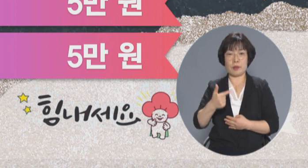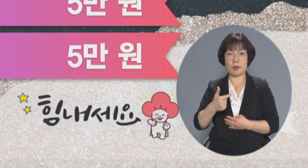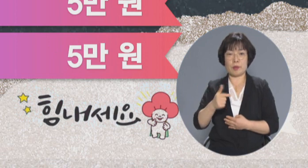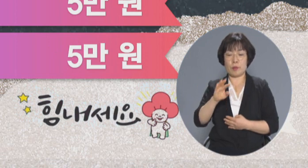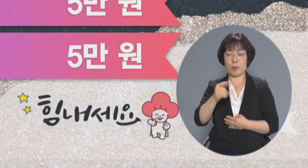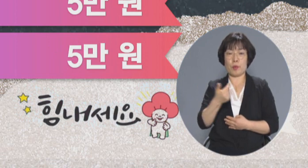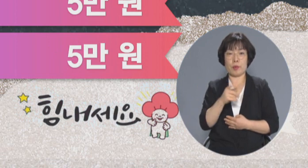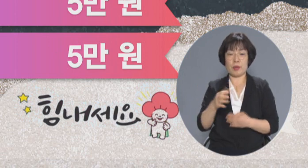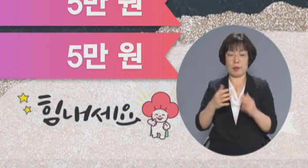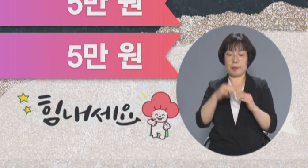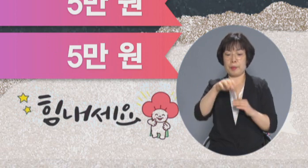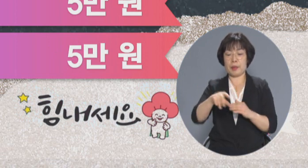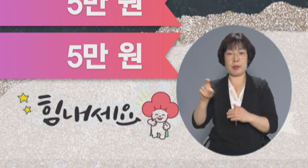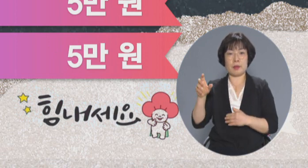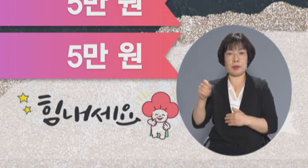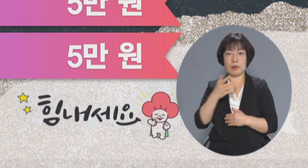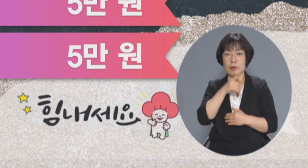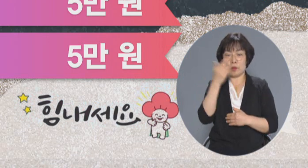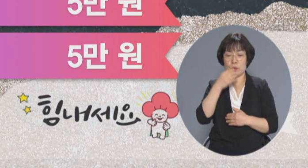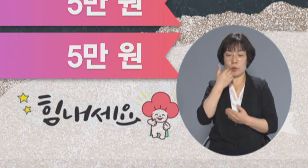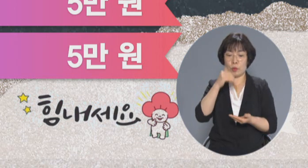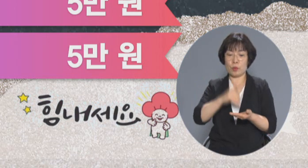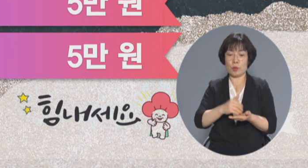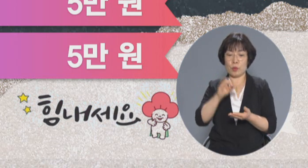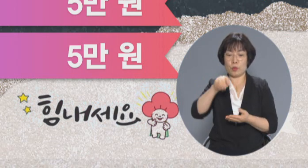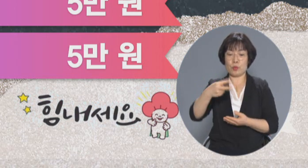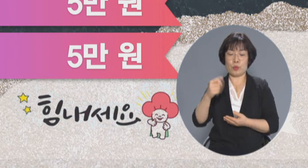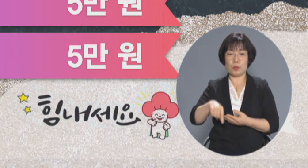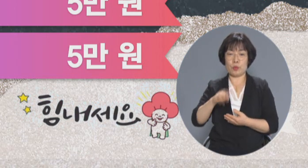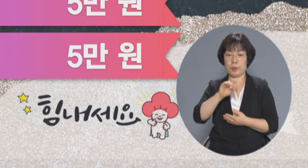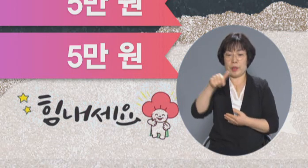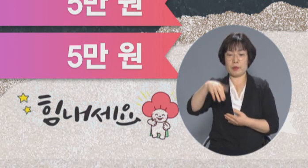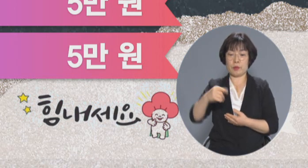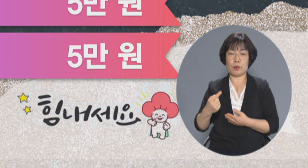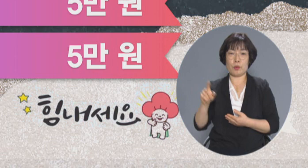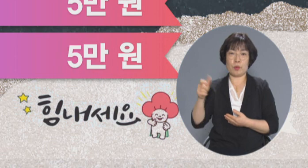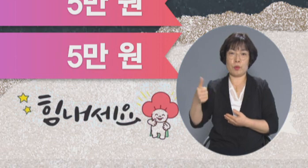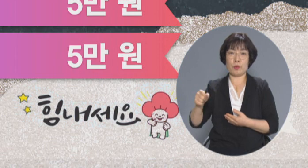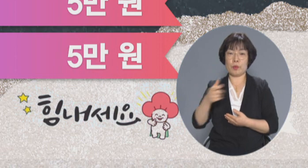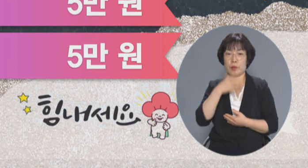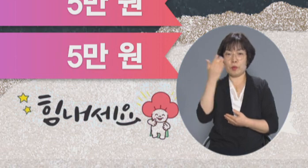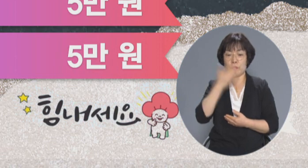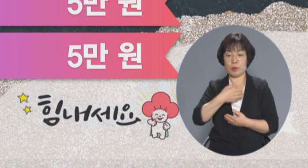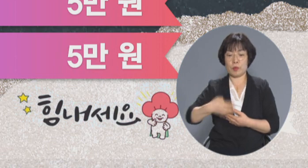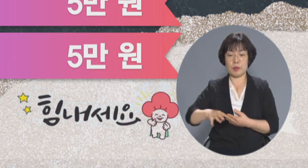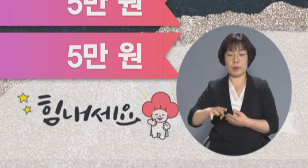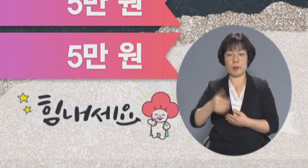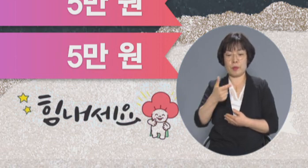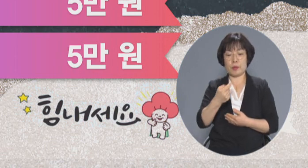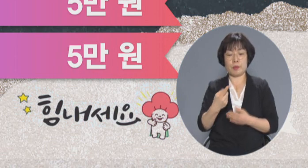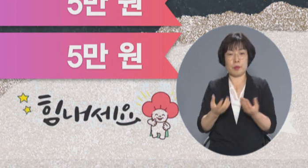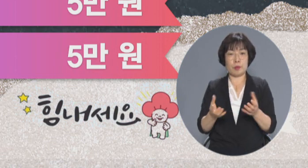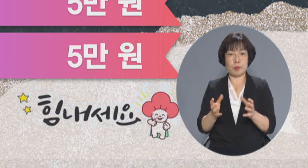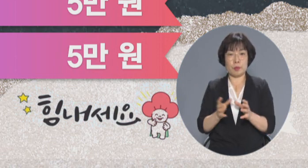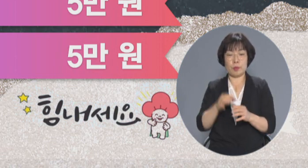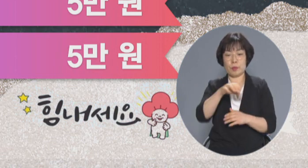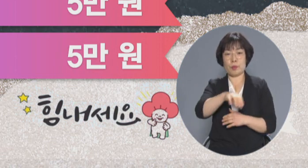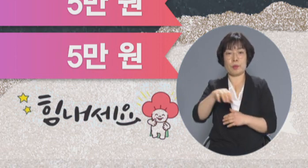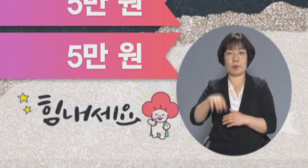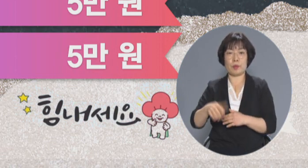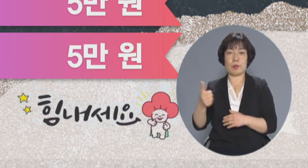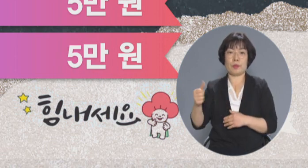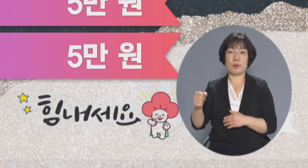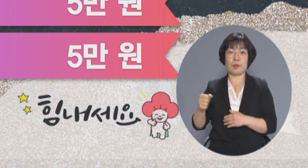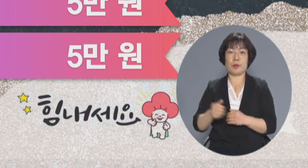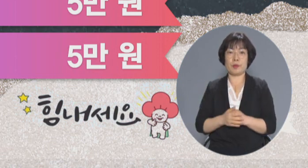본항마을 주민 일동 10만 원, 여수지 돌산읍 우두리 배초마을 주민 일동 5만 원, 여수시 쌍봉동 61통장 김수정 외 주민 일동